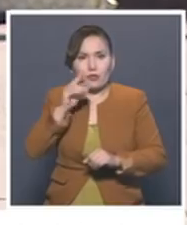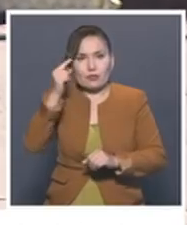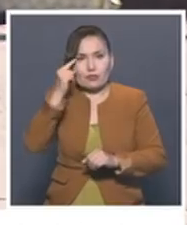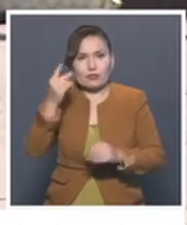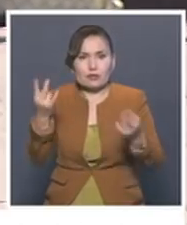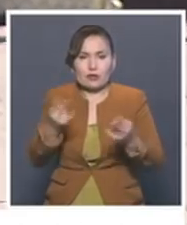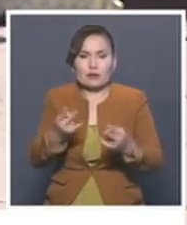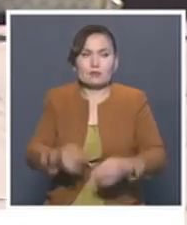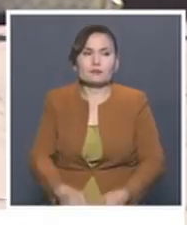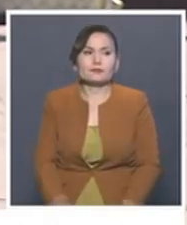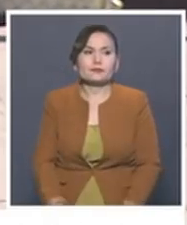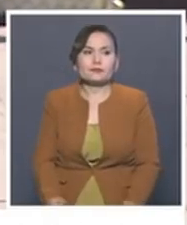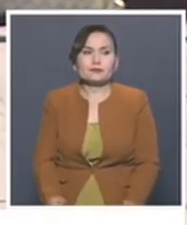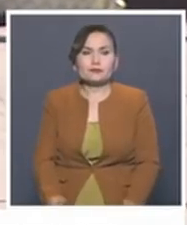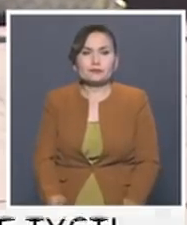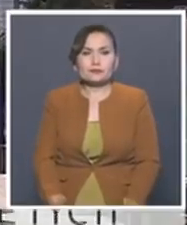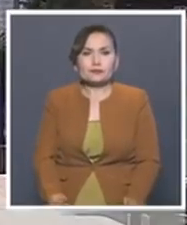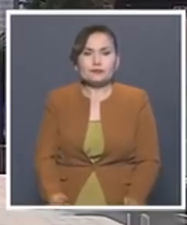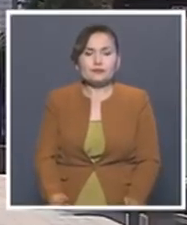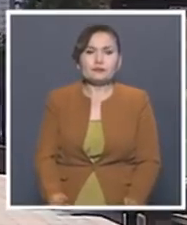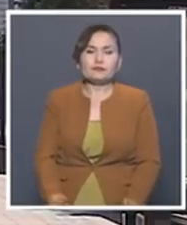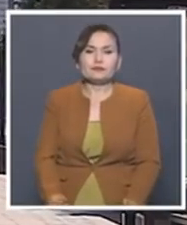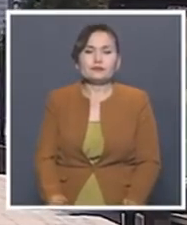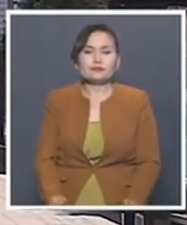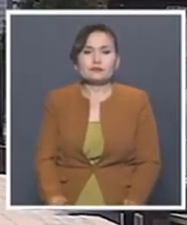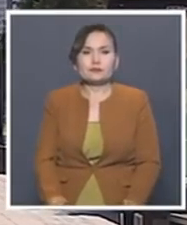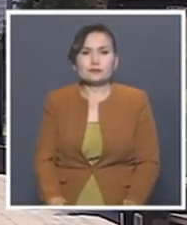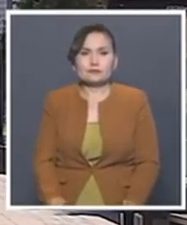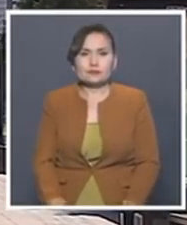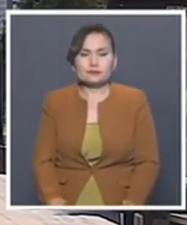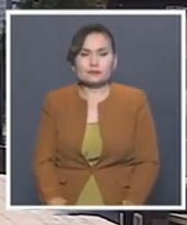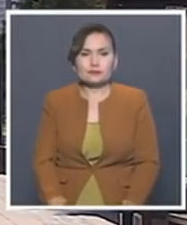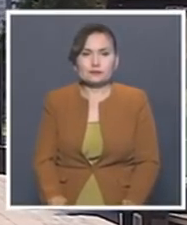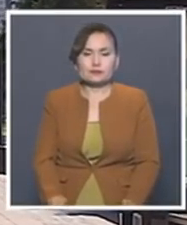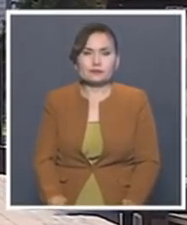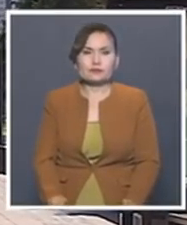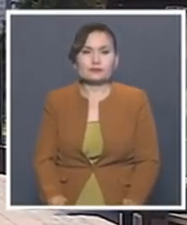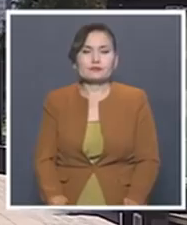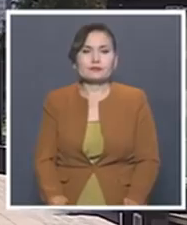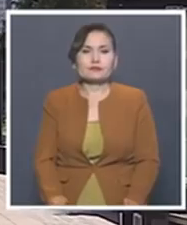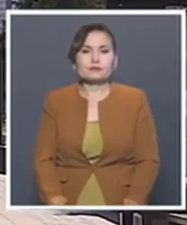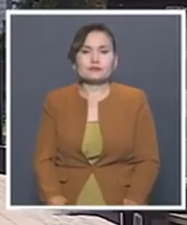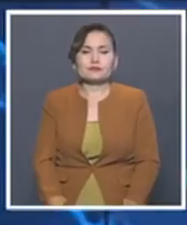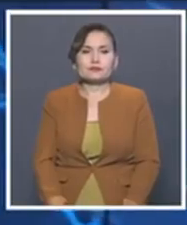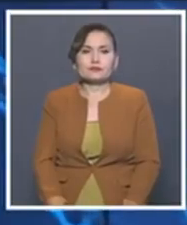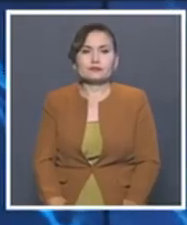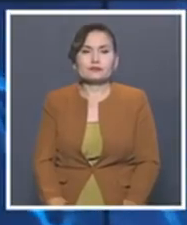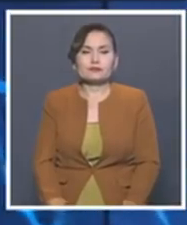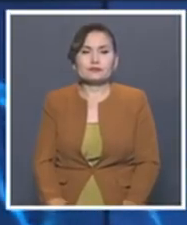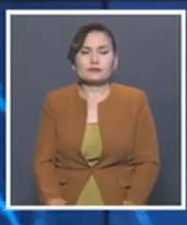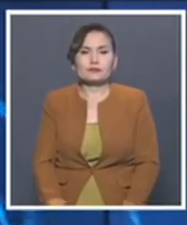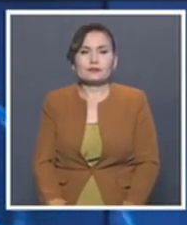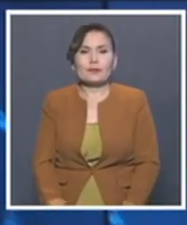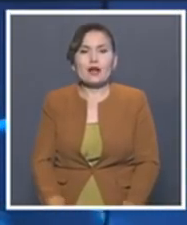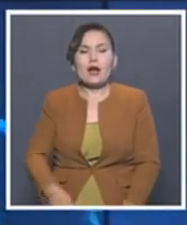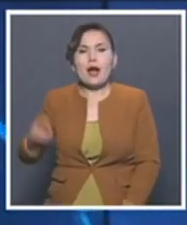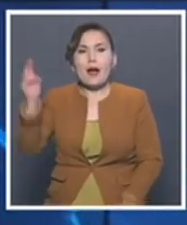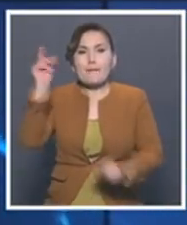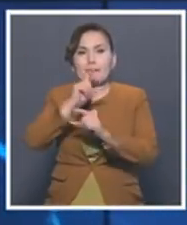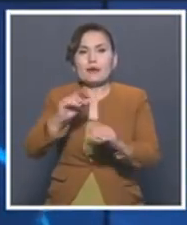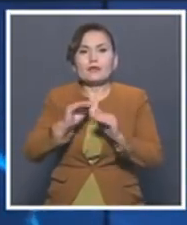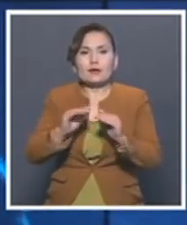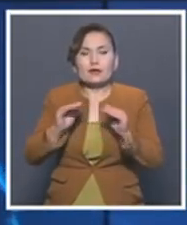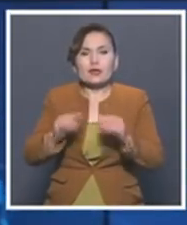жөн. Раушан Сайлауғызы, Айдын Нұрғалиев, Бауыржан Бүрлібаев, Жасұлан Жақсай, Қазақстан ұлттық телеарнасы. Осы мектеп